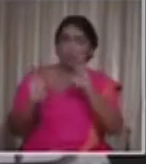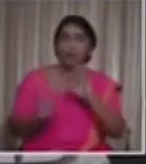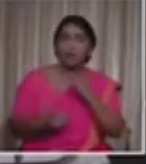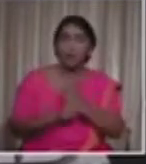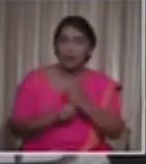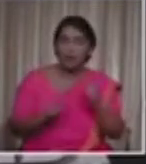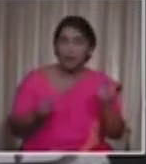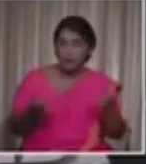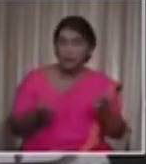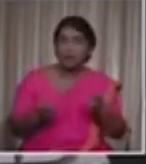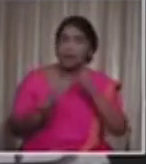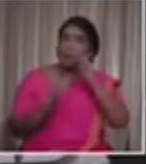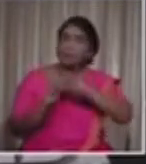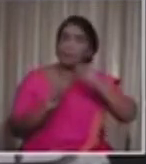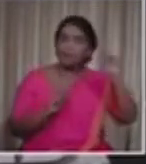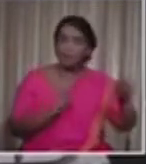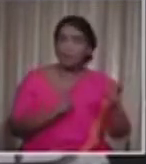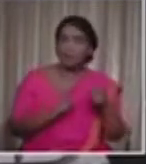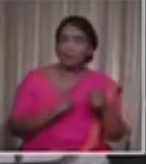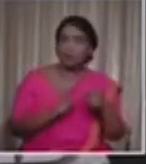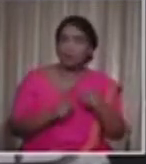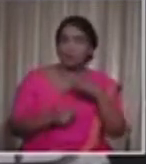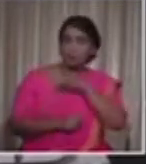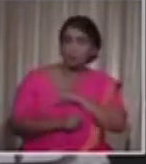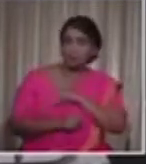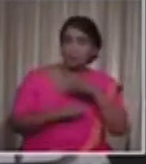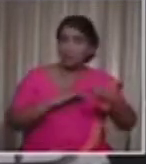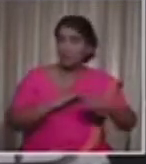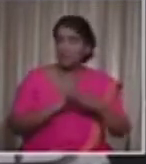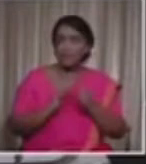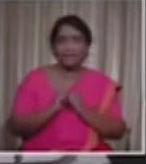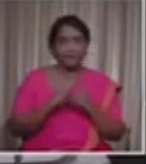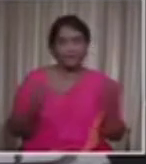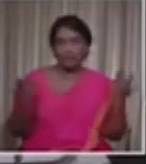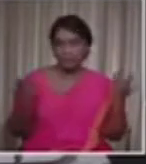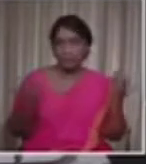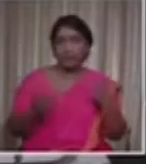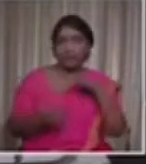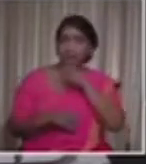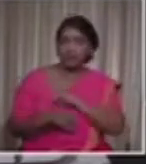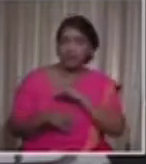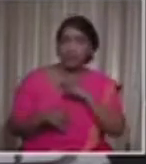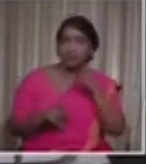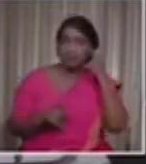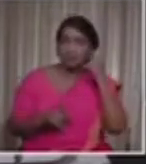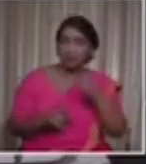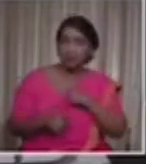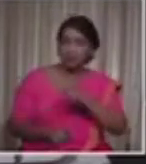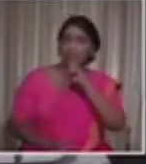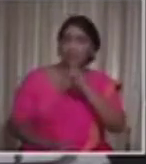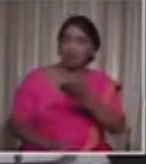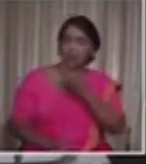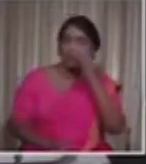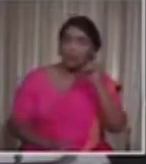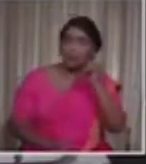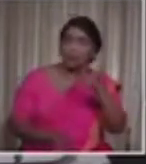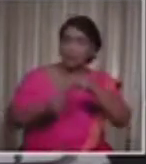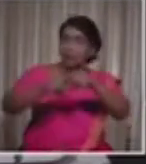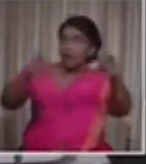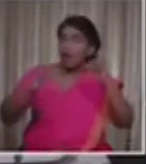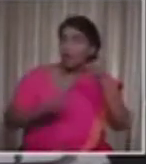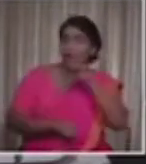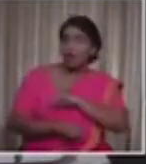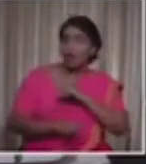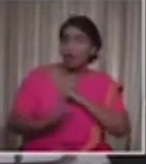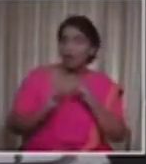ගෑස් වල ජනතාව ගෙවයි මෙතන කාටවත් හම්බ කරන්නවත් මේව කරන්න වැඩක් නැහැ. හම්බ කරන එක ගැන කිව්වොත් මට අහන්න පුළුවන් සමහර අනික් අය කොහොමද හම්බ